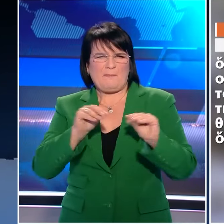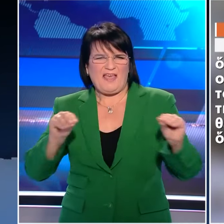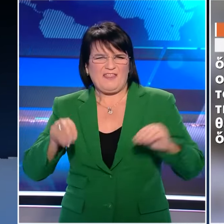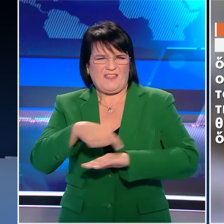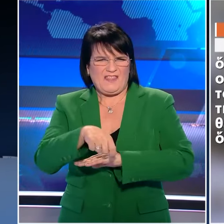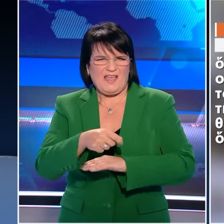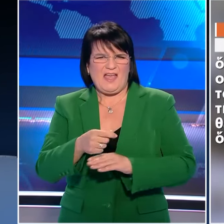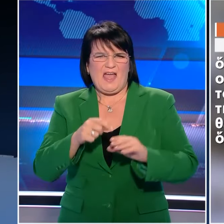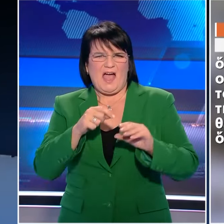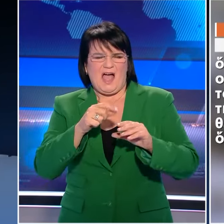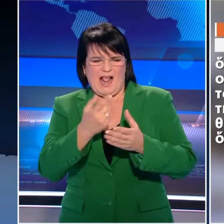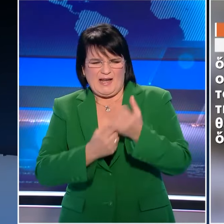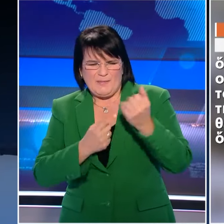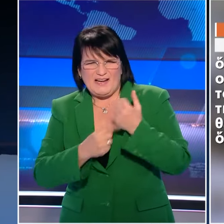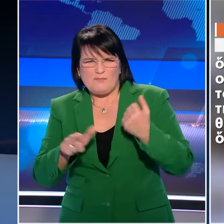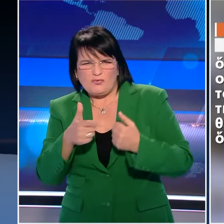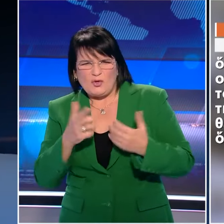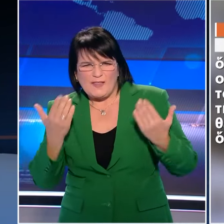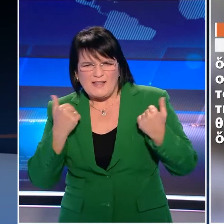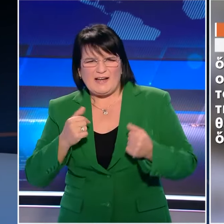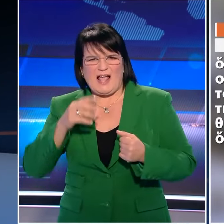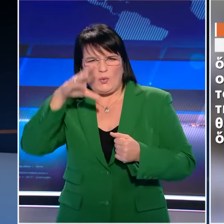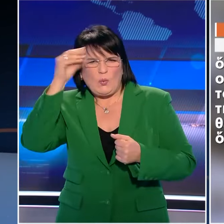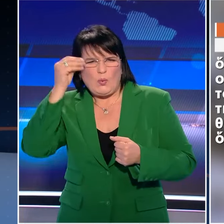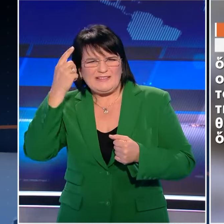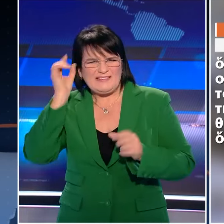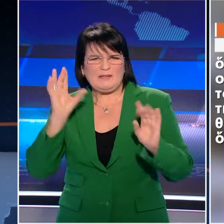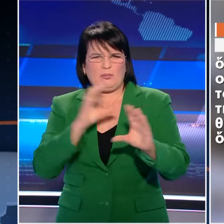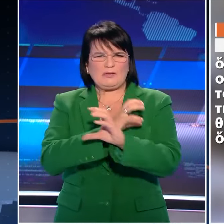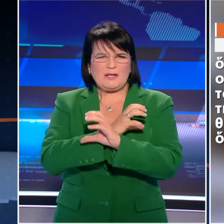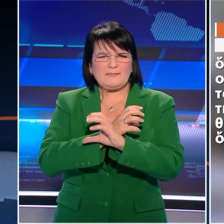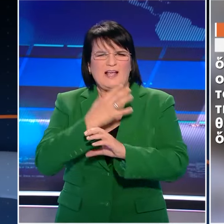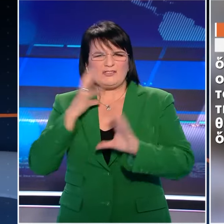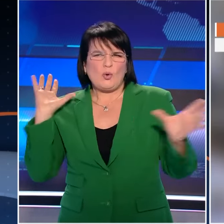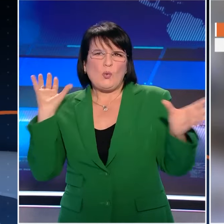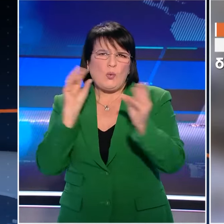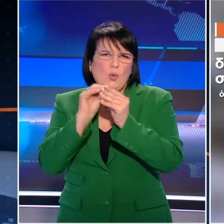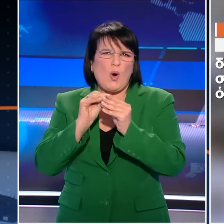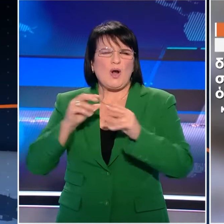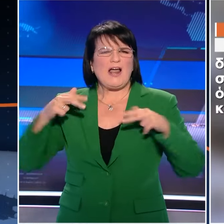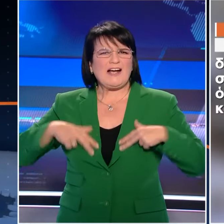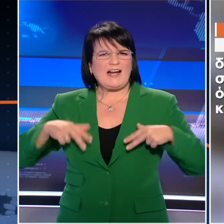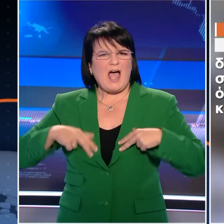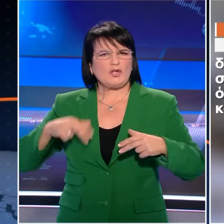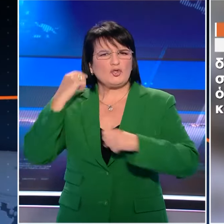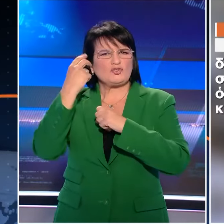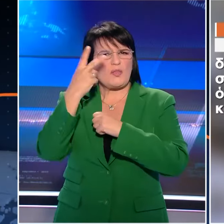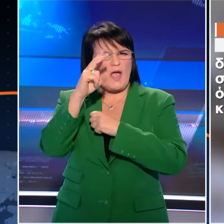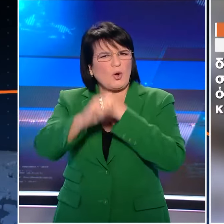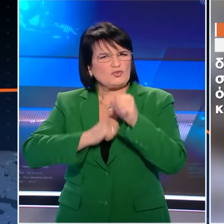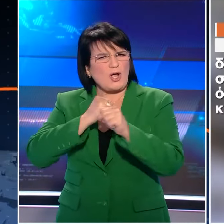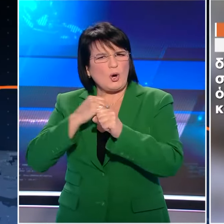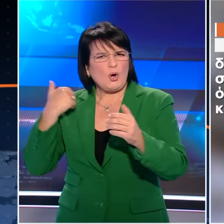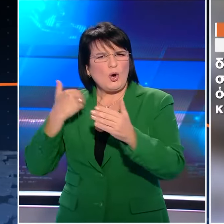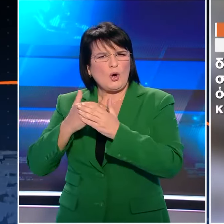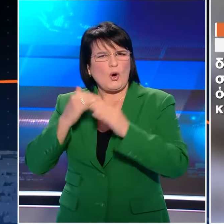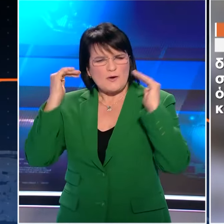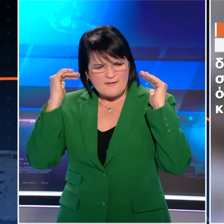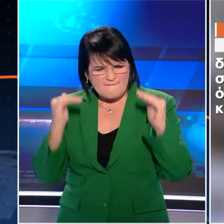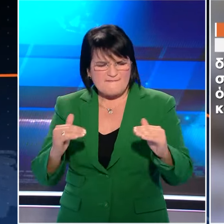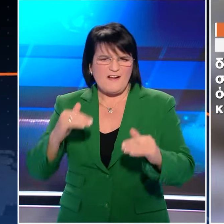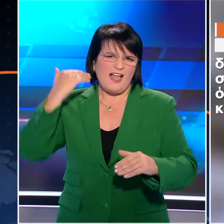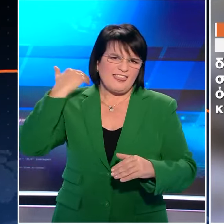οι οποίοι με εφαλτήριο το λεγόμενο θράσος της αγνοιάς τους θέτουν προς κατεδάφιση ότι συνιστά το κράτος δικαίου που επί 200 σχεδόν χρόνια πύργωσε ο